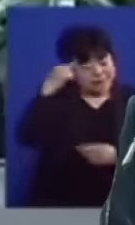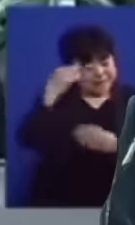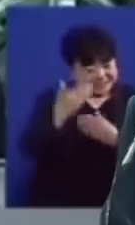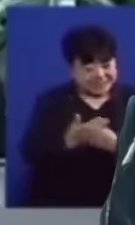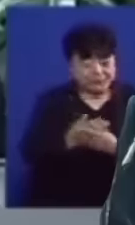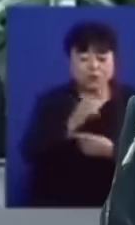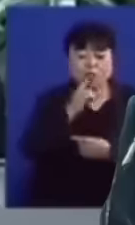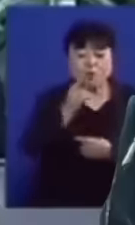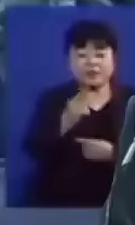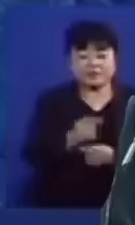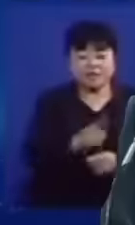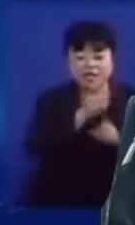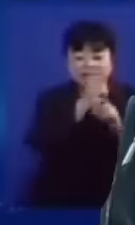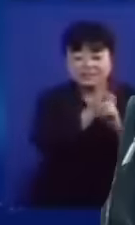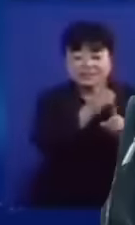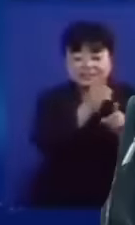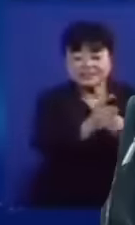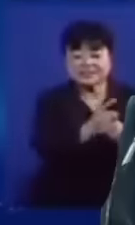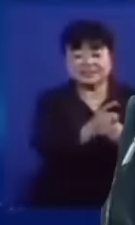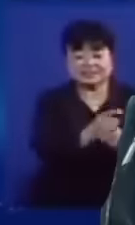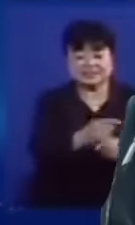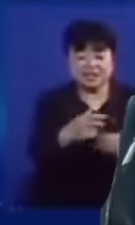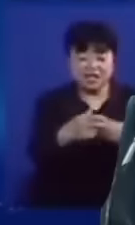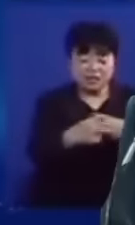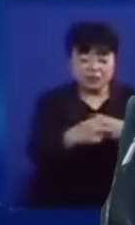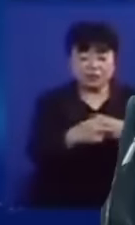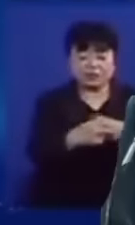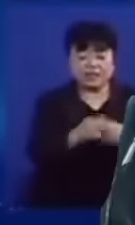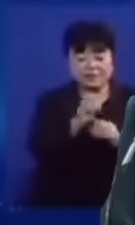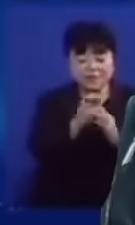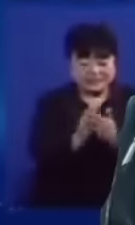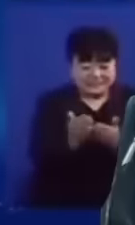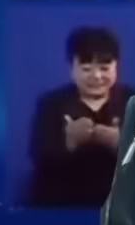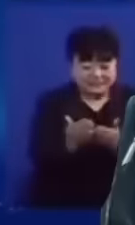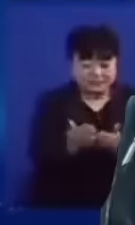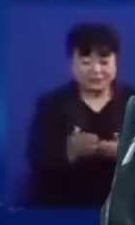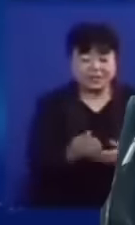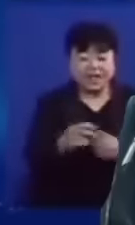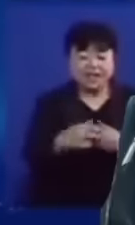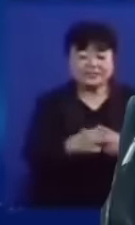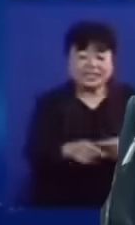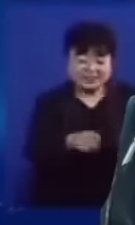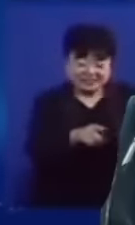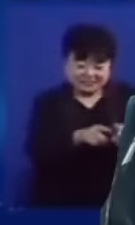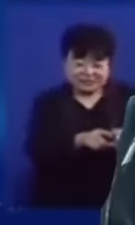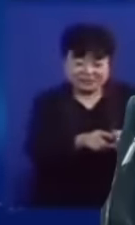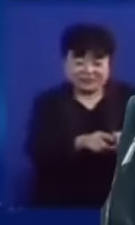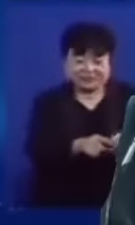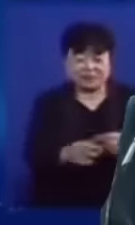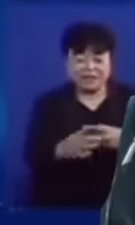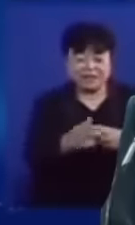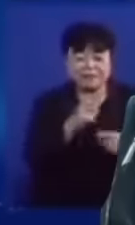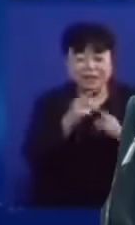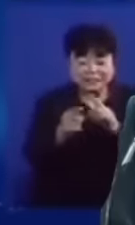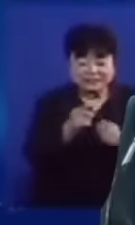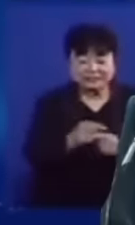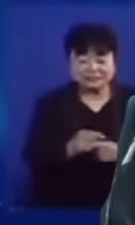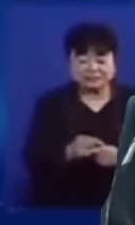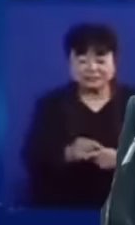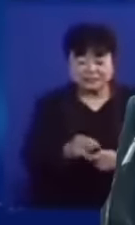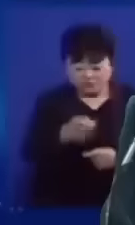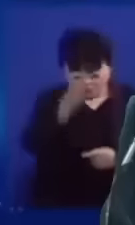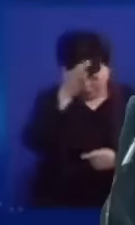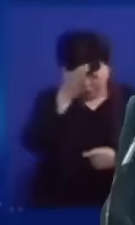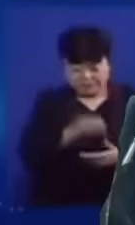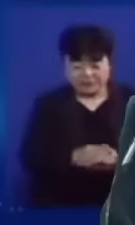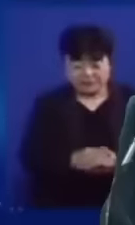이렇게 고백했습니다. 성경은 나의 동료의사의 역할을 해줍니다. 성경 말씀은 매우 훌륭한 의술이 되기 때문에 성경의